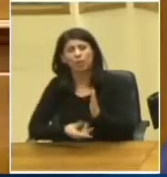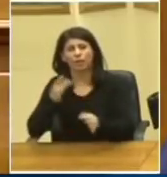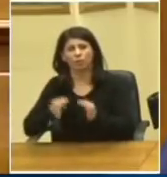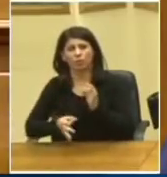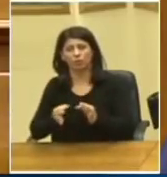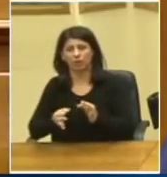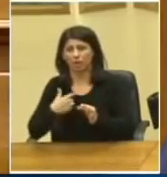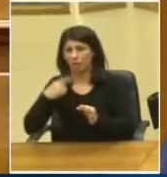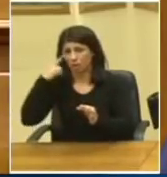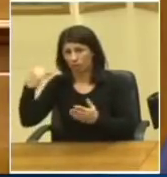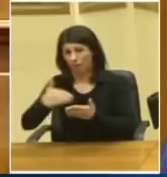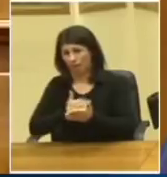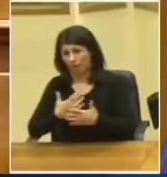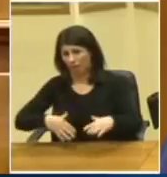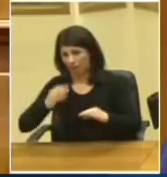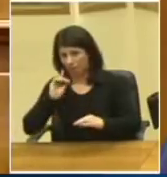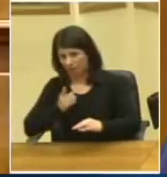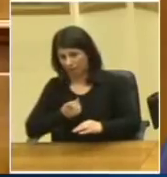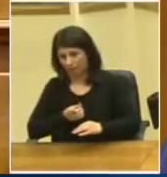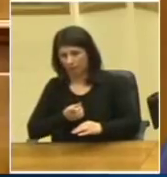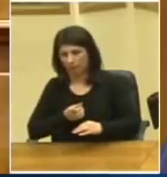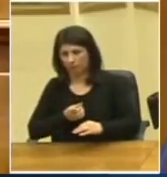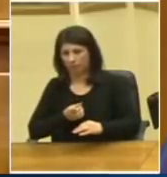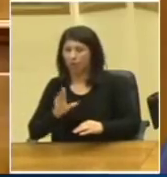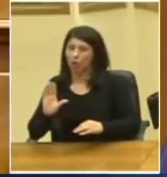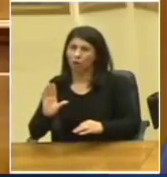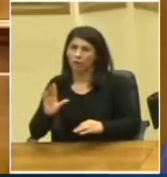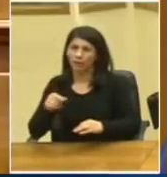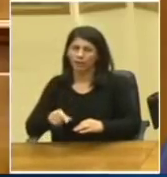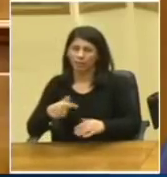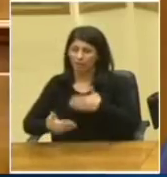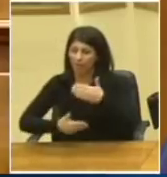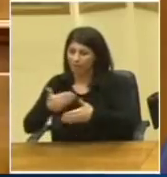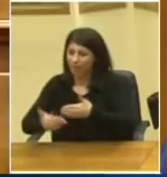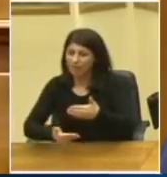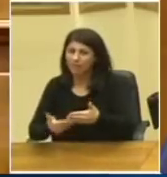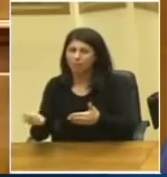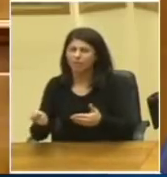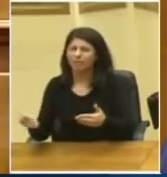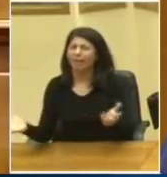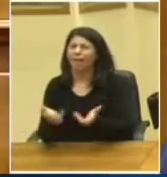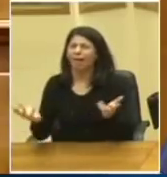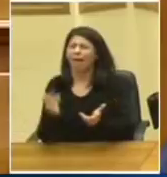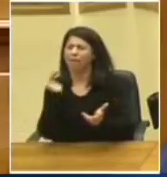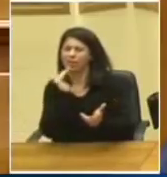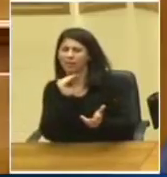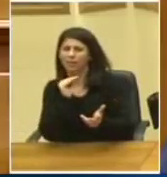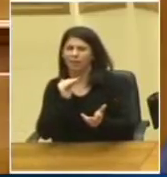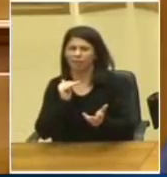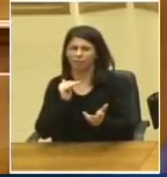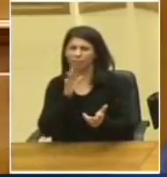τουλάχιστον άδικη την αρχική σας παρατήρηση ότι είναι μια διαδικασία που γίνεται στο άψες βίσε, που γίνεται στο